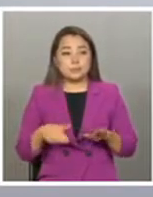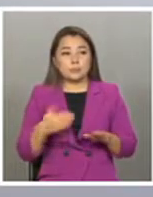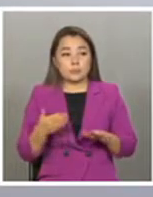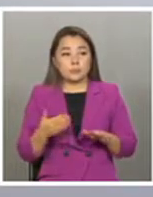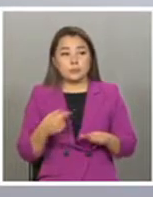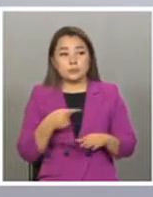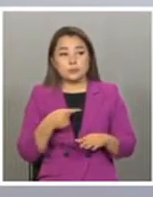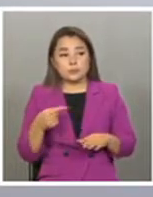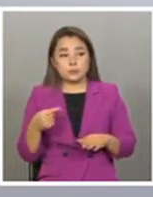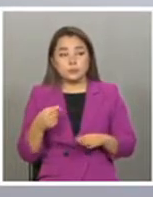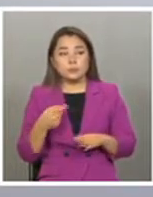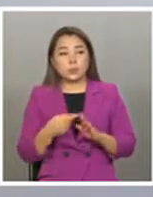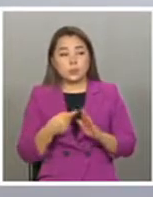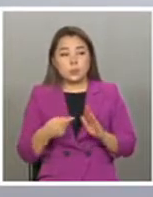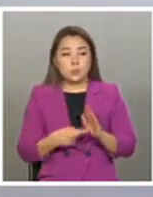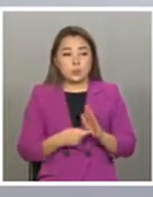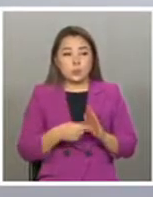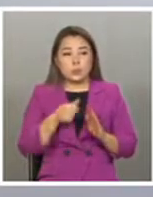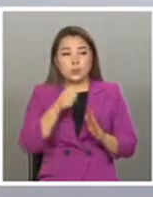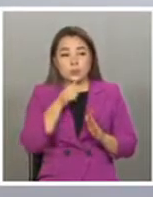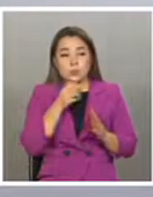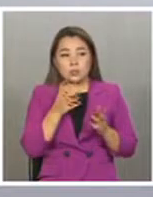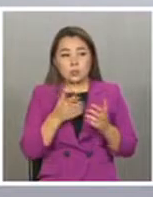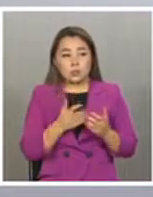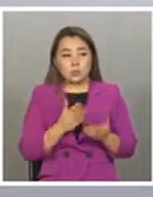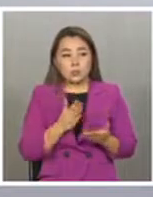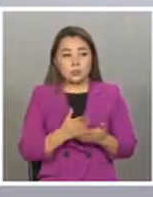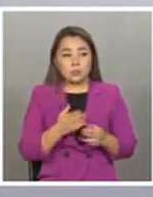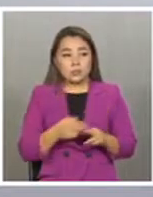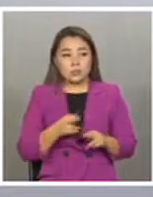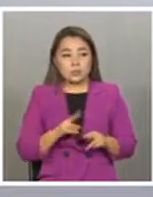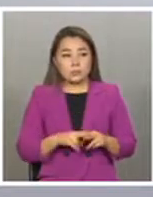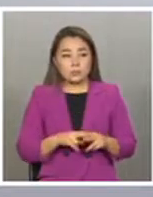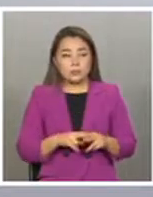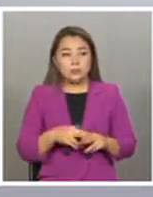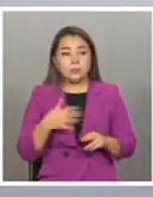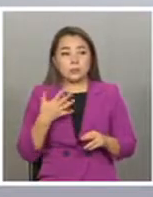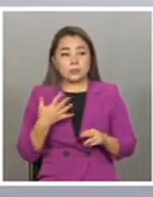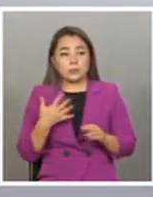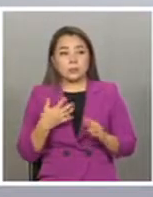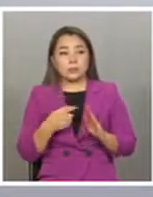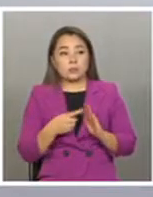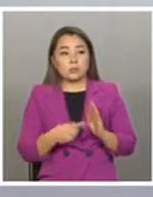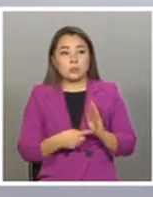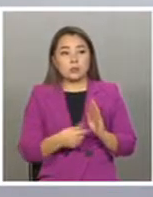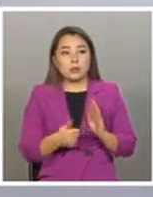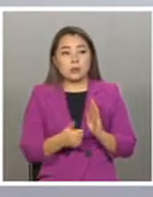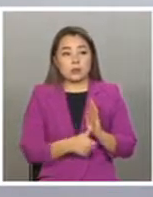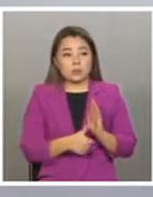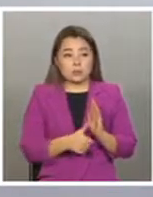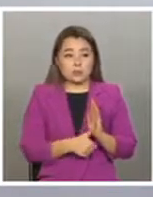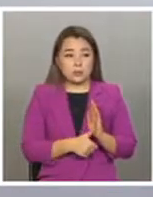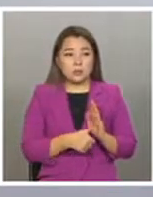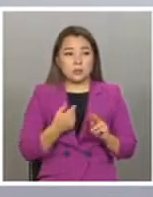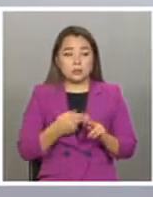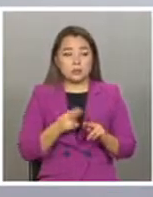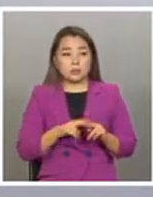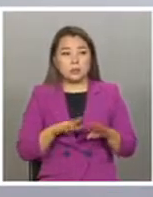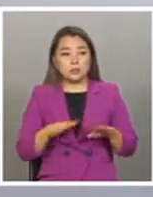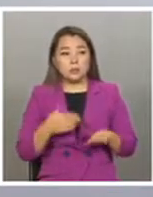алымын бөліміне бұрыштап бөлейік. Яғни 5-ті 6-ға бұрыштап бөлетін болсақ, онда бөлінді